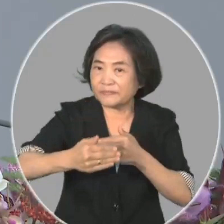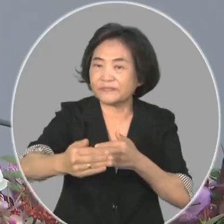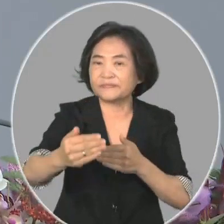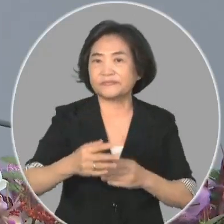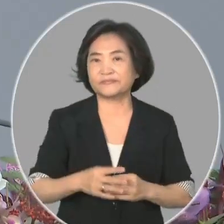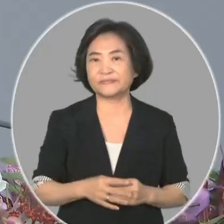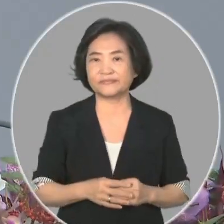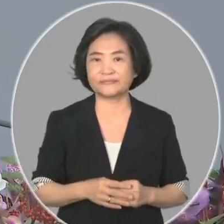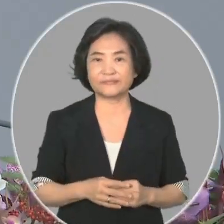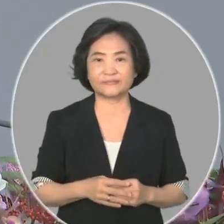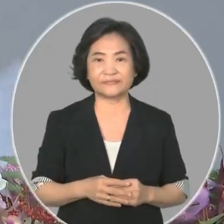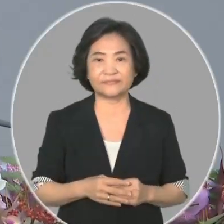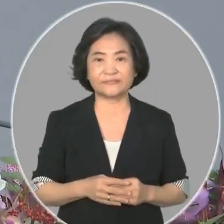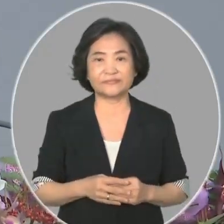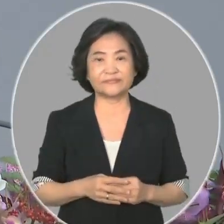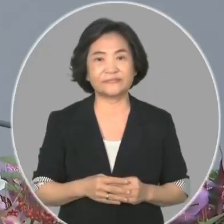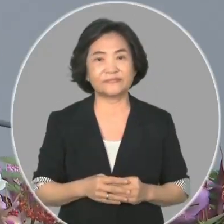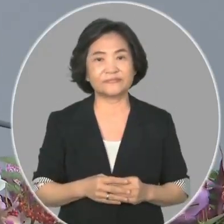们